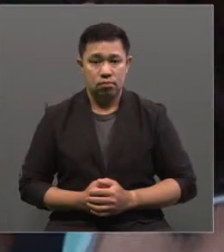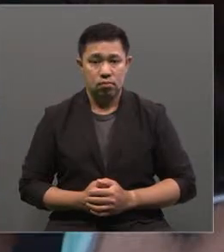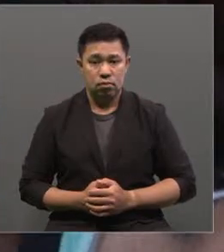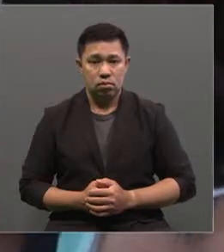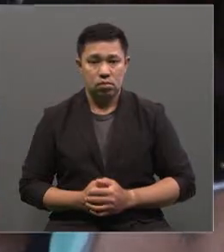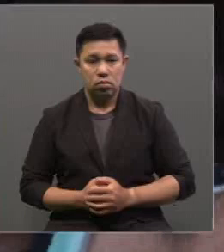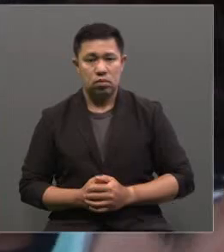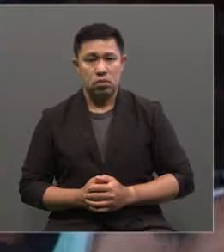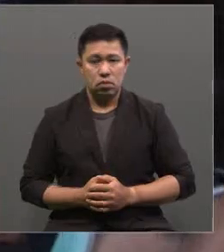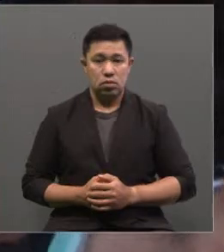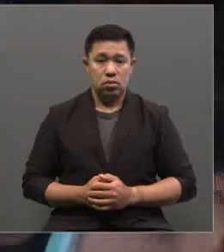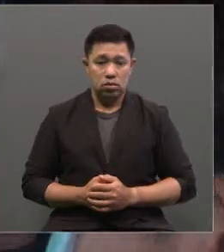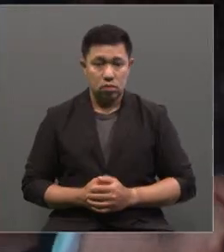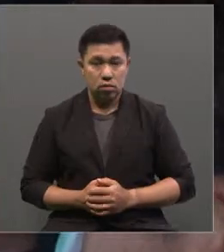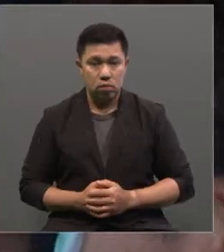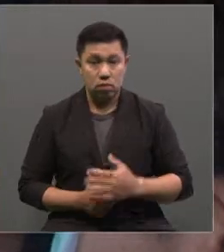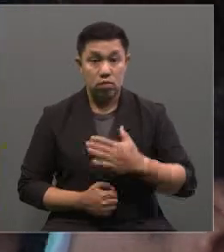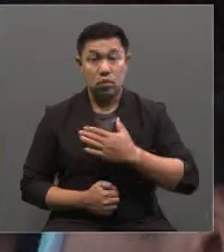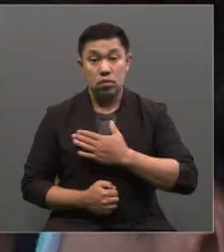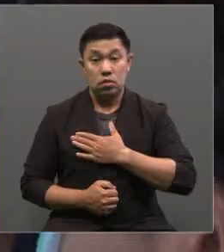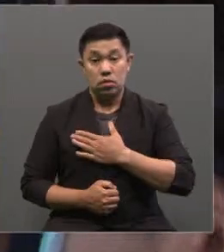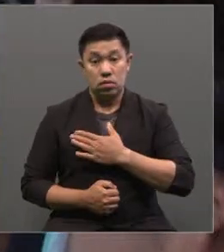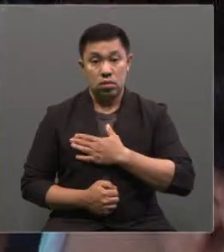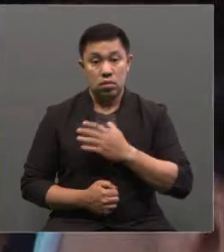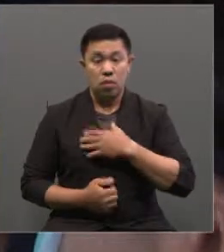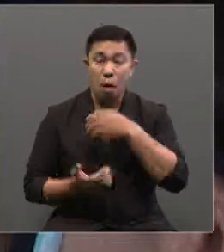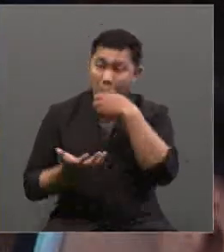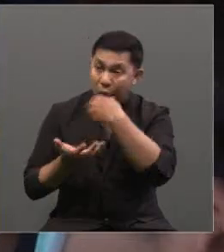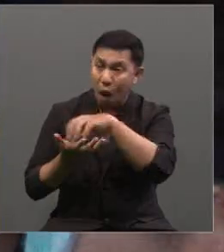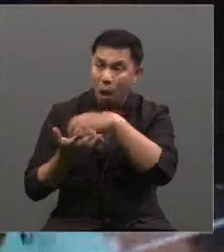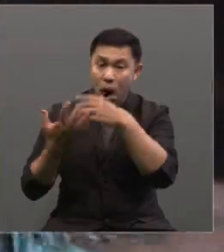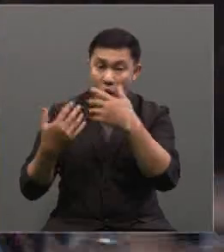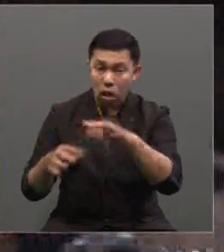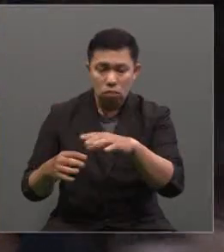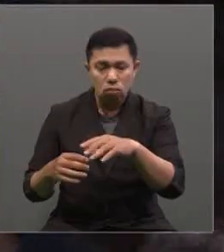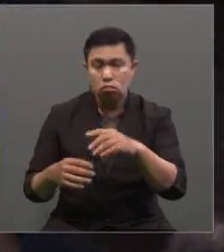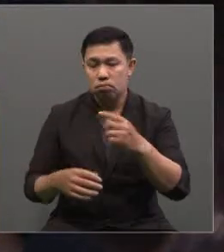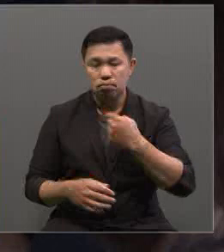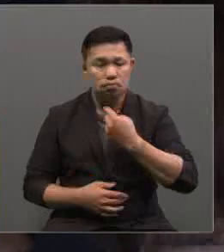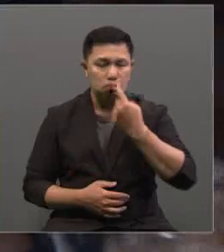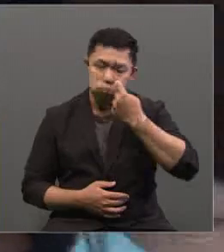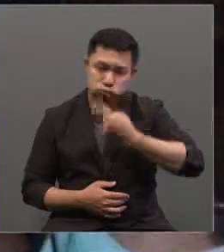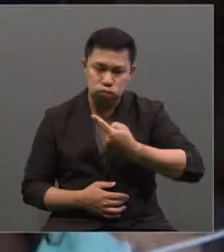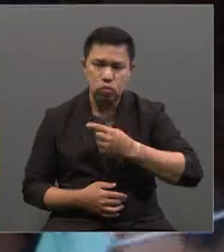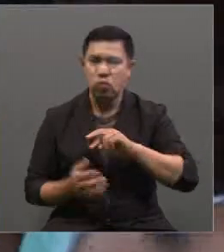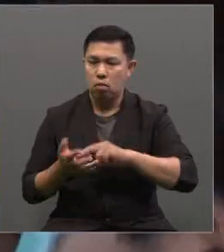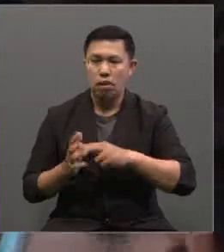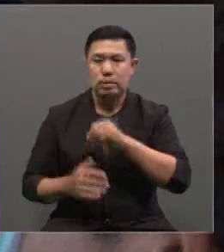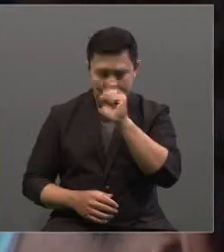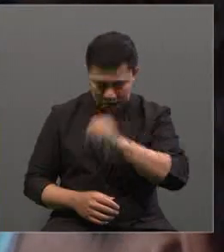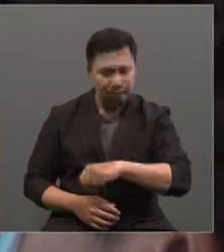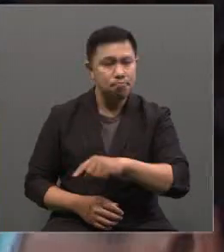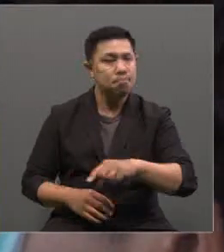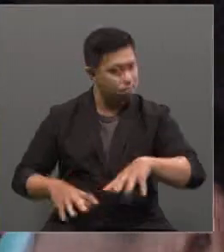ในเรื่องความทั้งหมดอะค่ะที่ดิวได้แจ้งไปก็ตามที่เคยให้ไปเลยแ